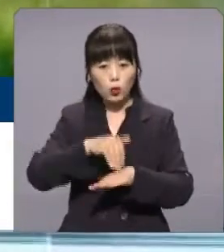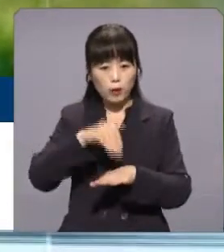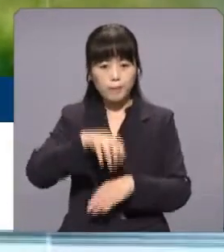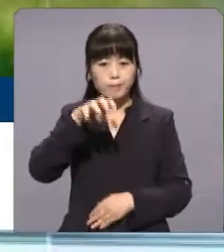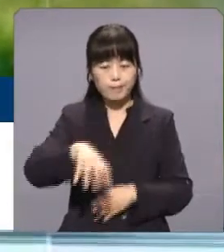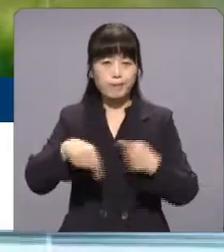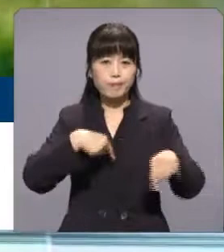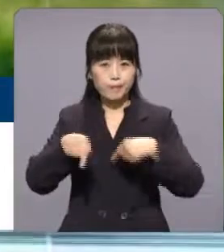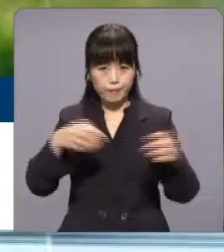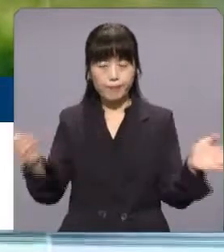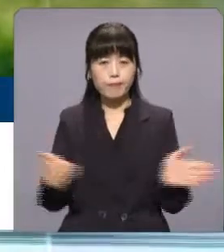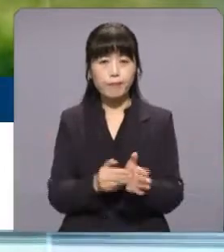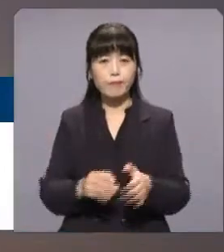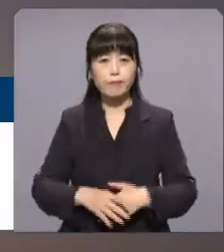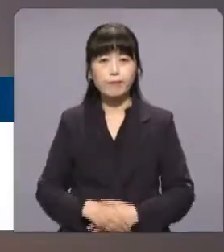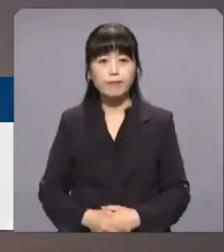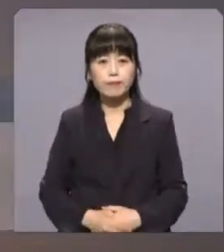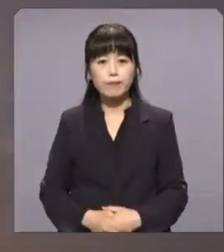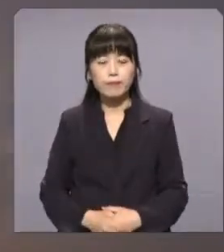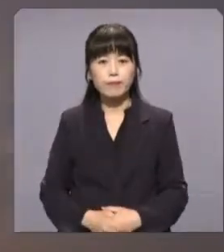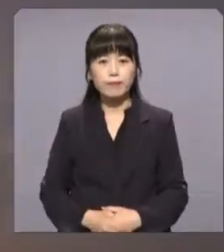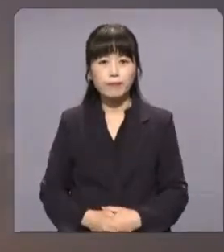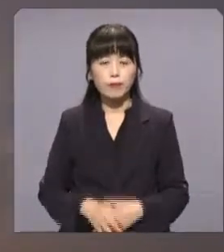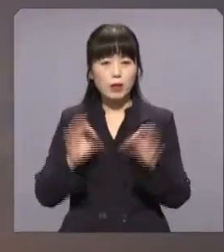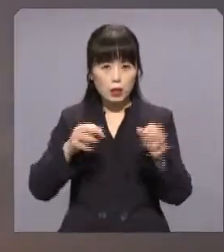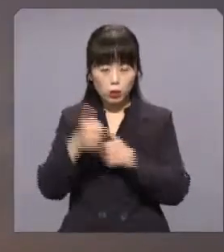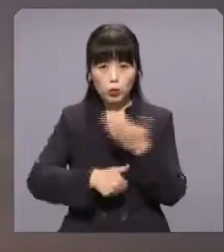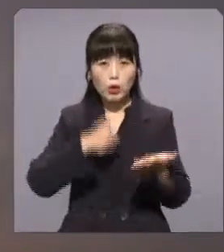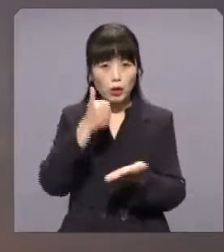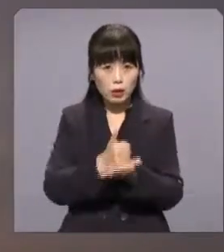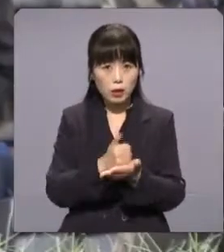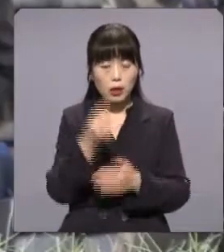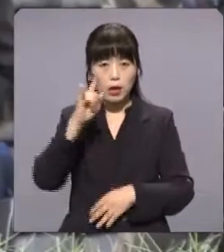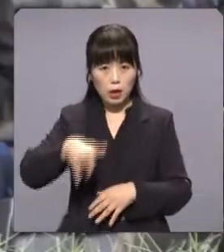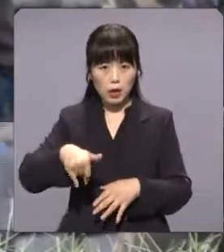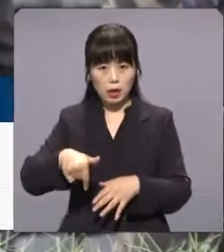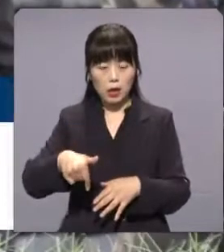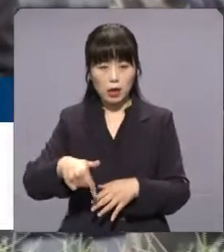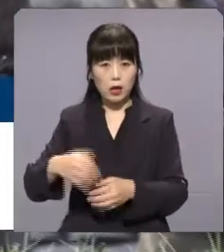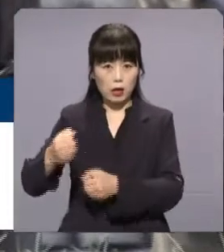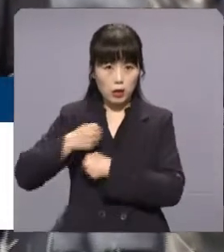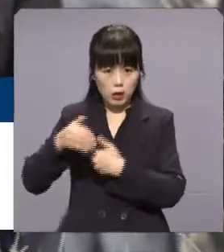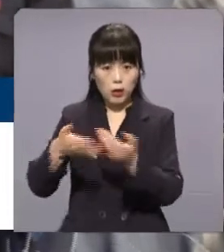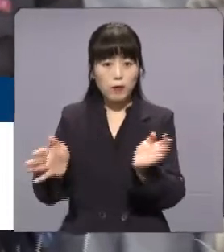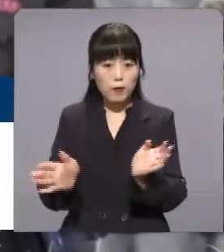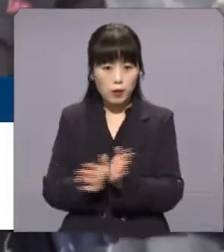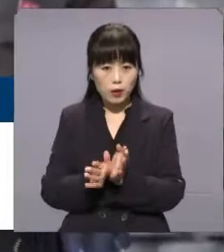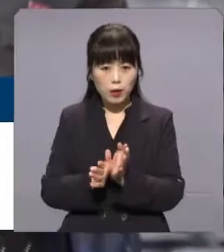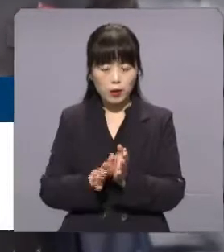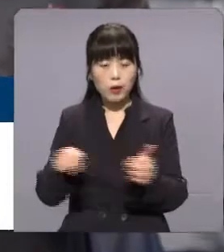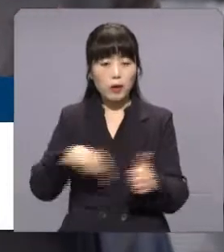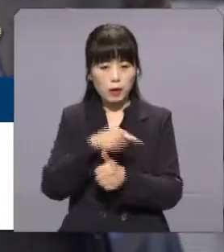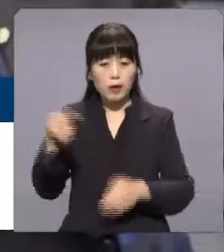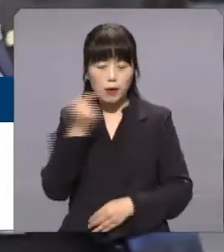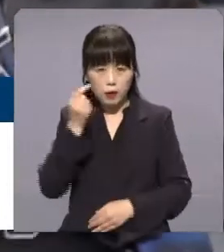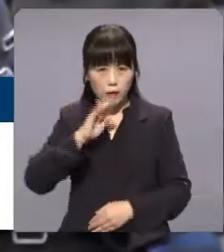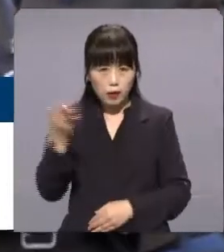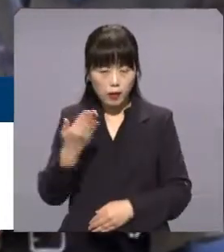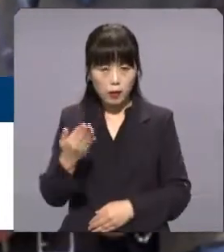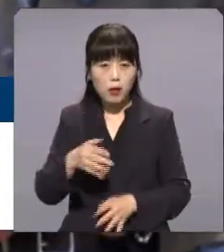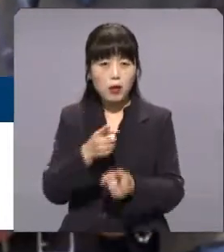현지에서 지도하셨습니다 김 위원장은 핵전투 무력을 백방으로 강화해 나갈 것이라며